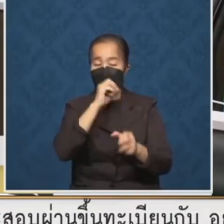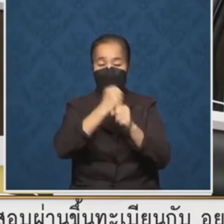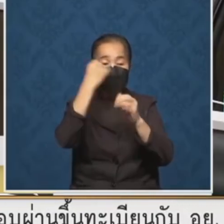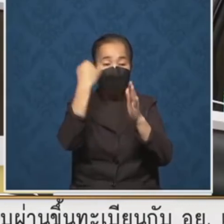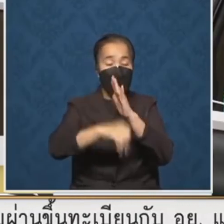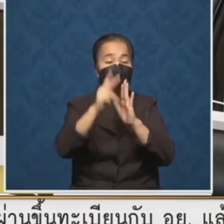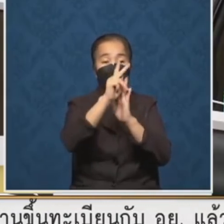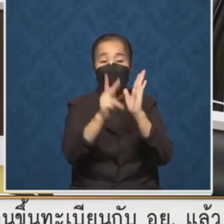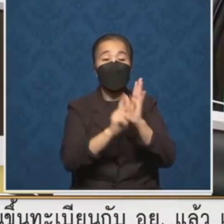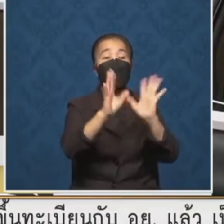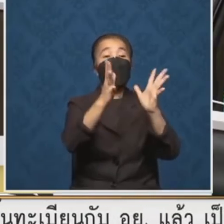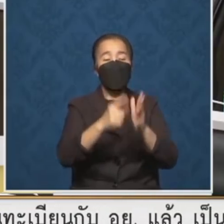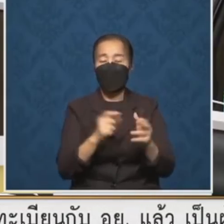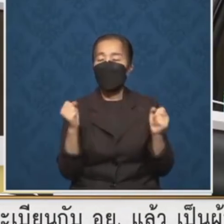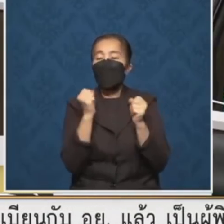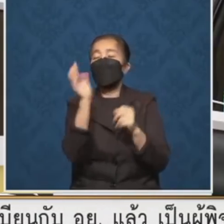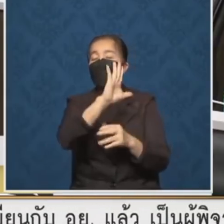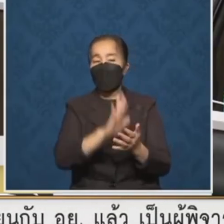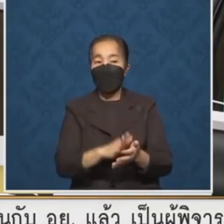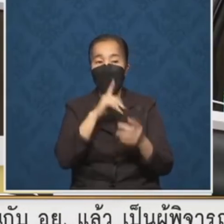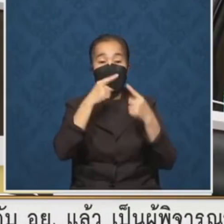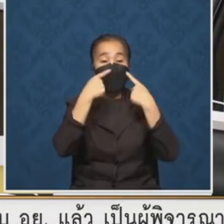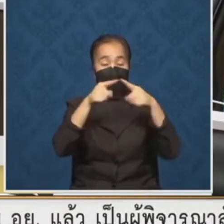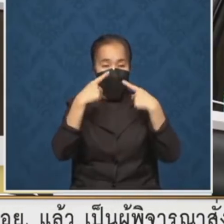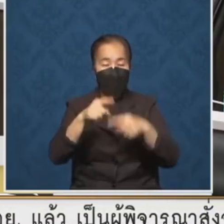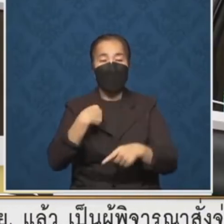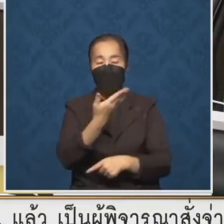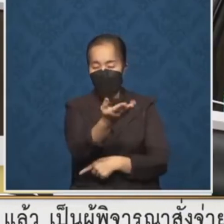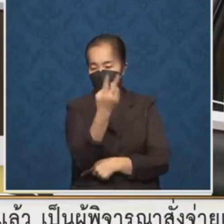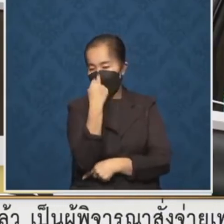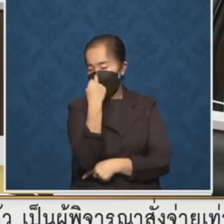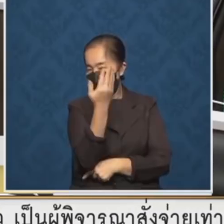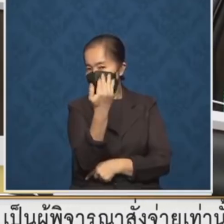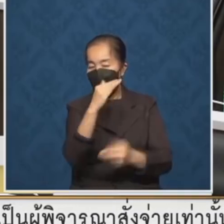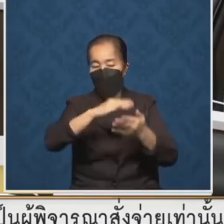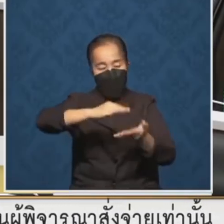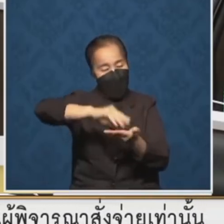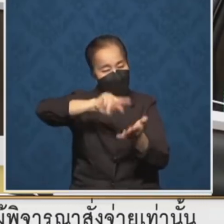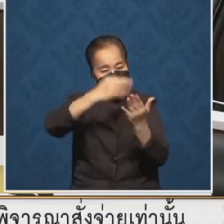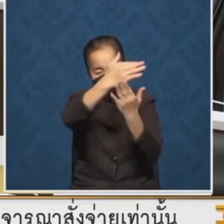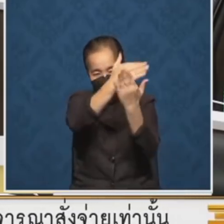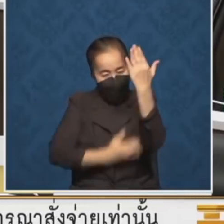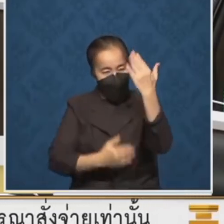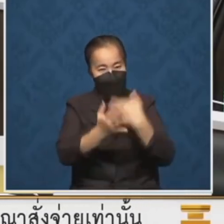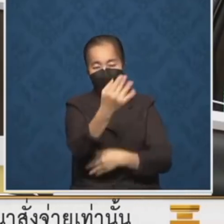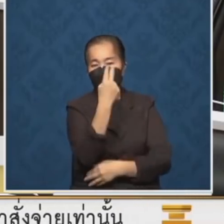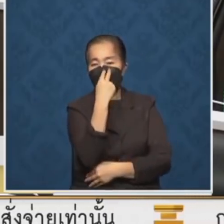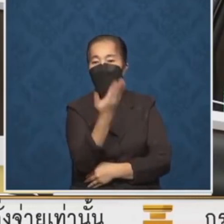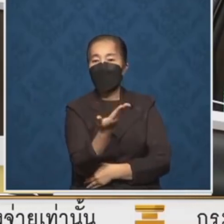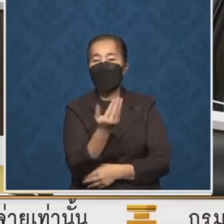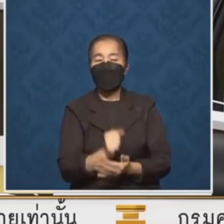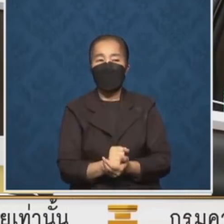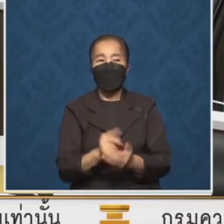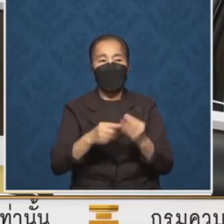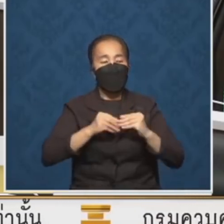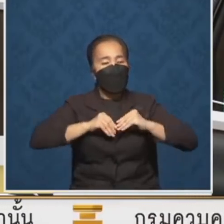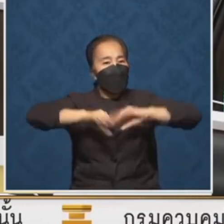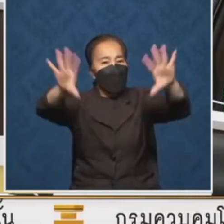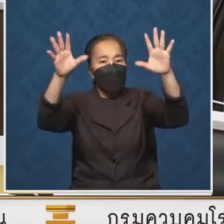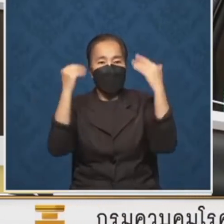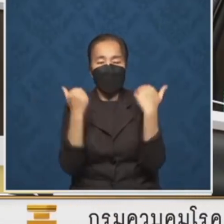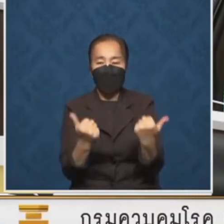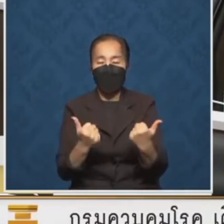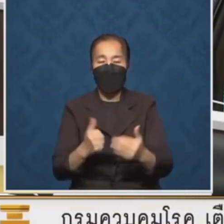ม่ต้องกลัวอะไรนะครับเพราะถ้าตอบแบบนั้นผมจะขอให้ท่านเปิดเผยข้อมูลทั้งหมดในประกาศฉบับนี้ของตัวท่านเองเนี่ยแหละครับสู่สาธารณะเดี๋ยวนี้เลย